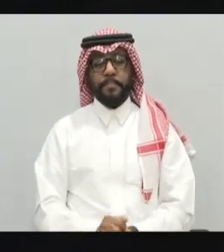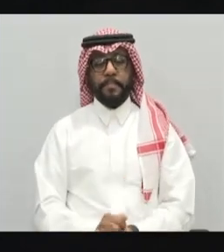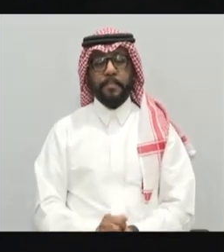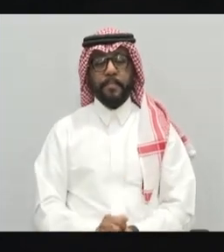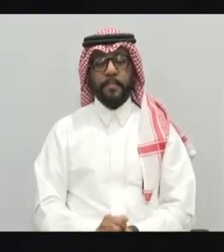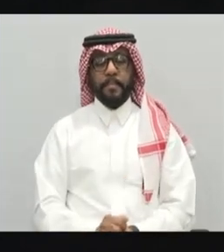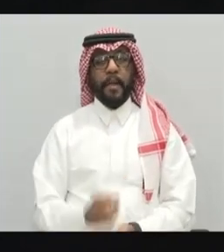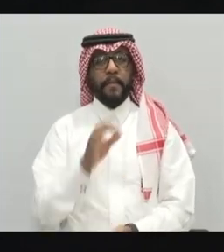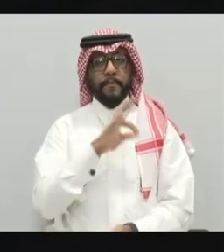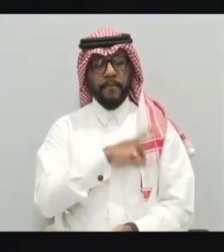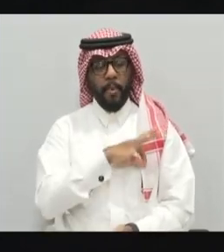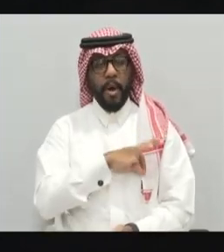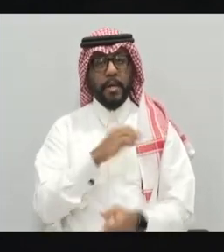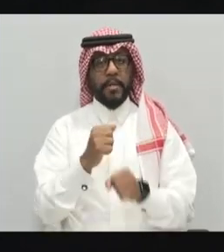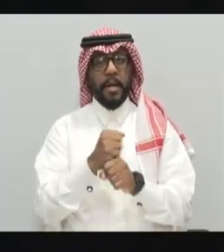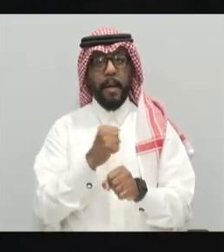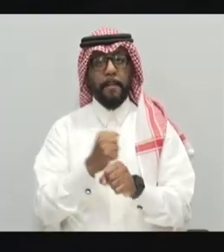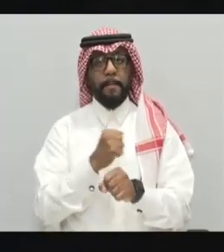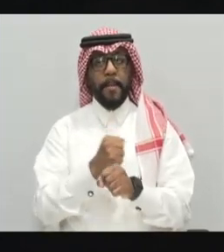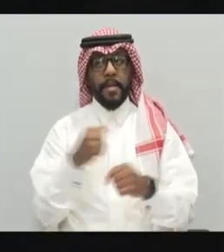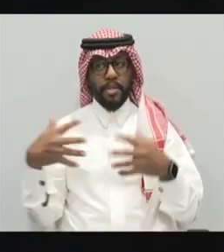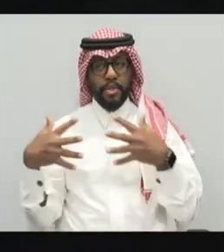تبقى لنا فوائد العمل الجماعي